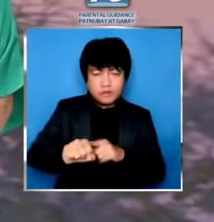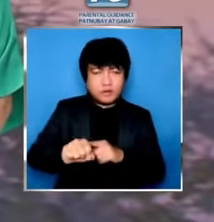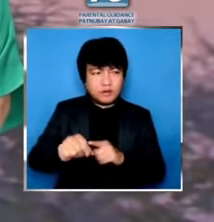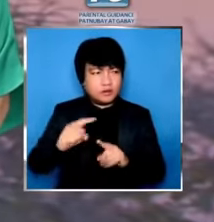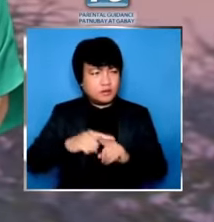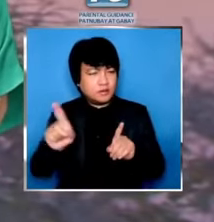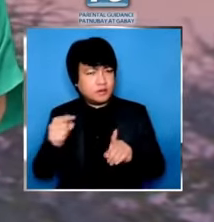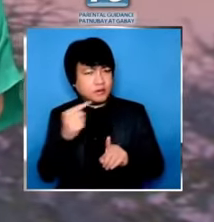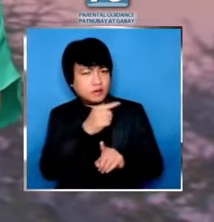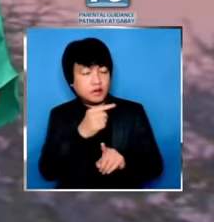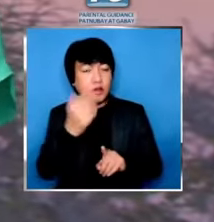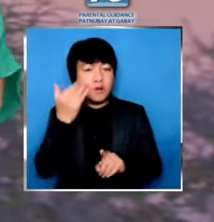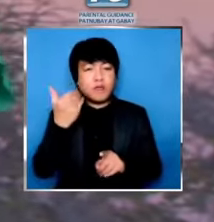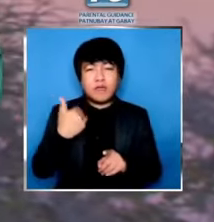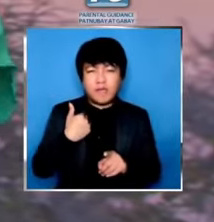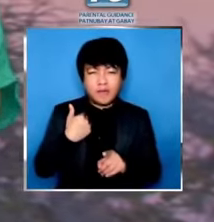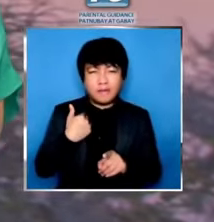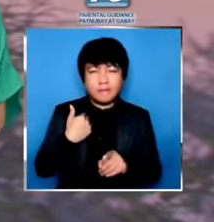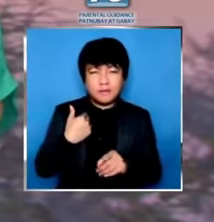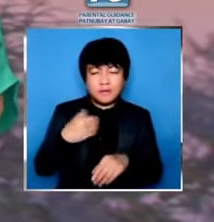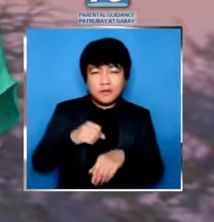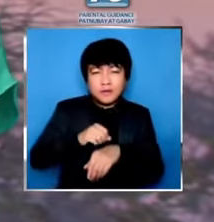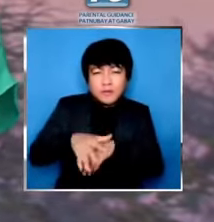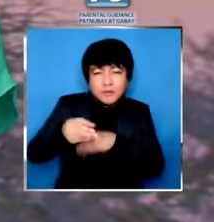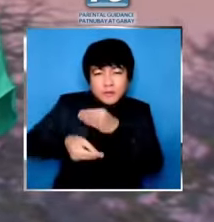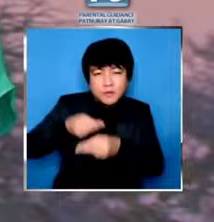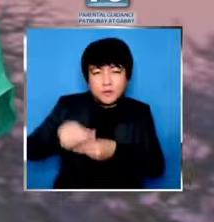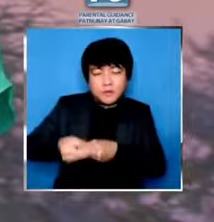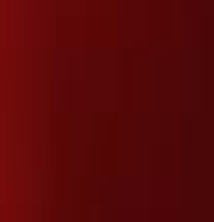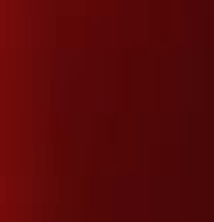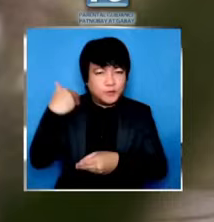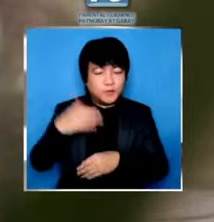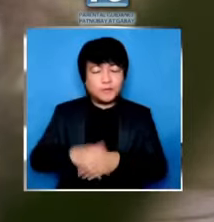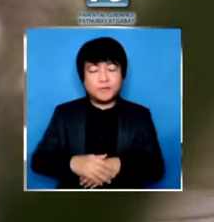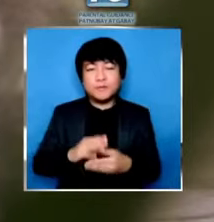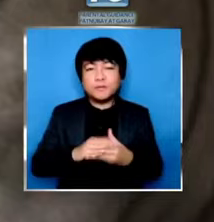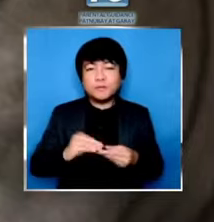Yan ang aking kwentong dapat alam mo.